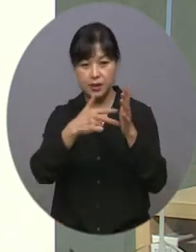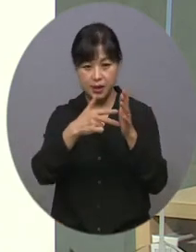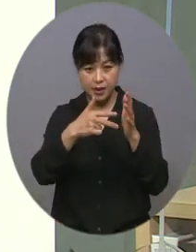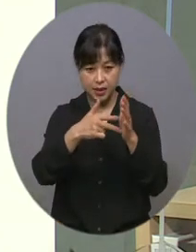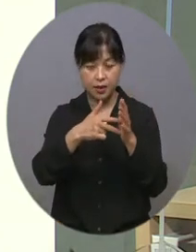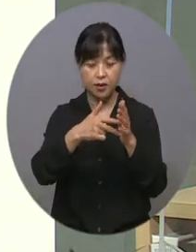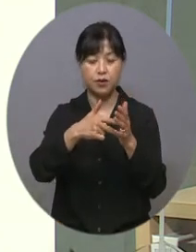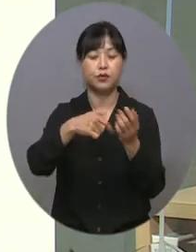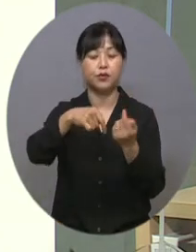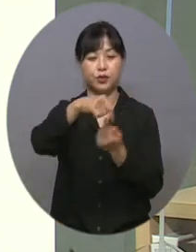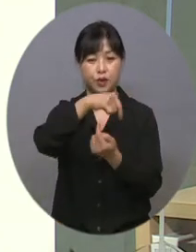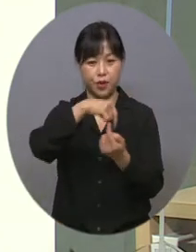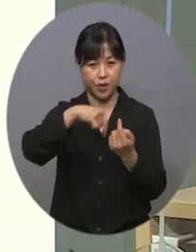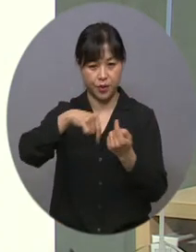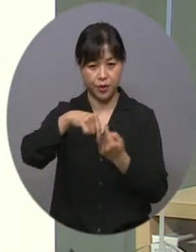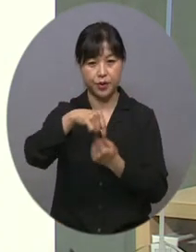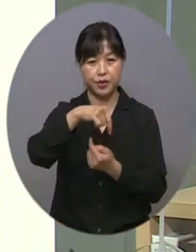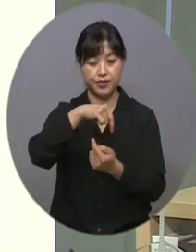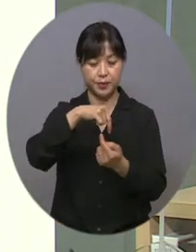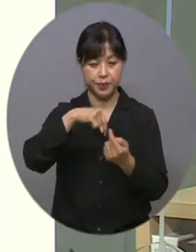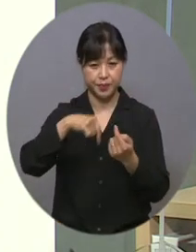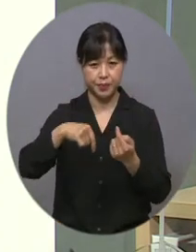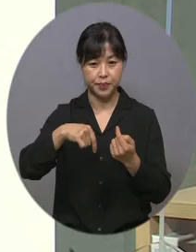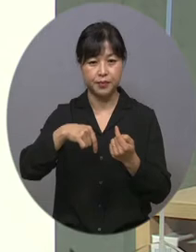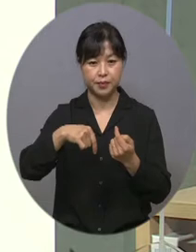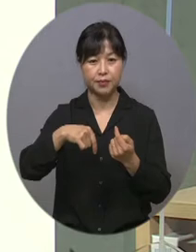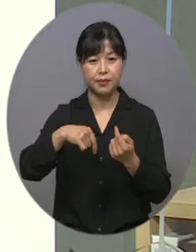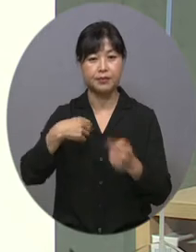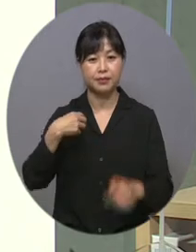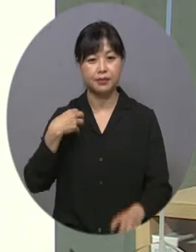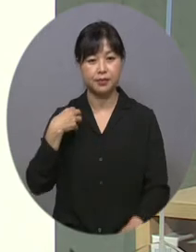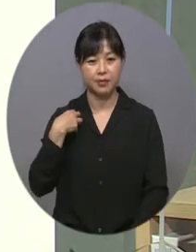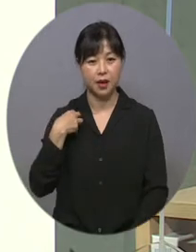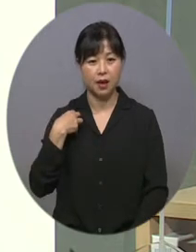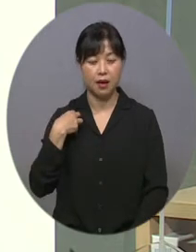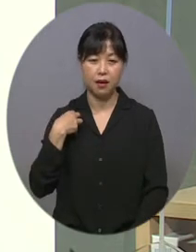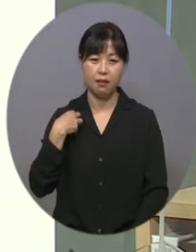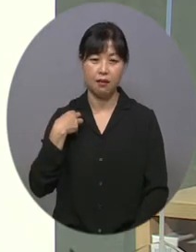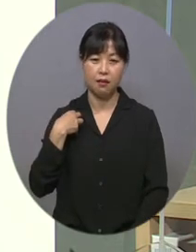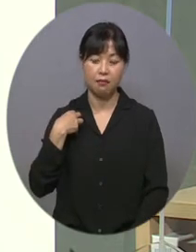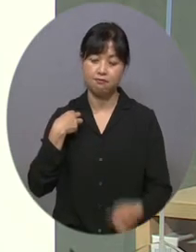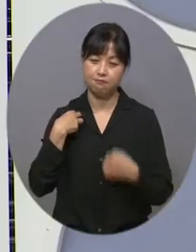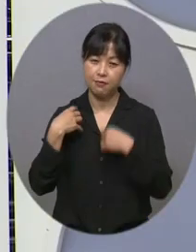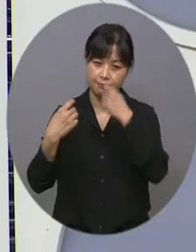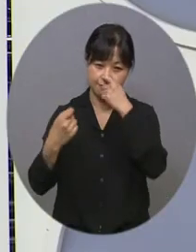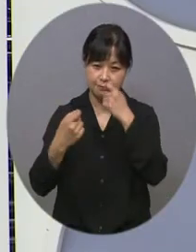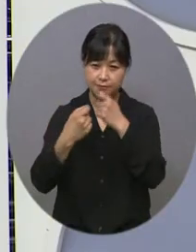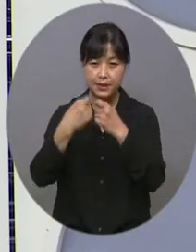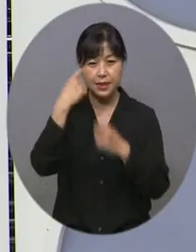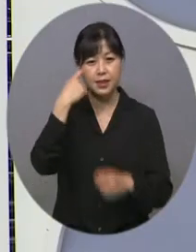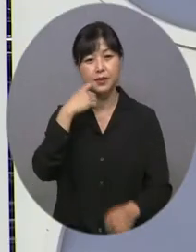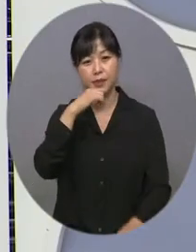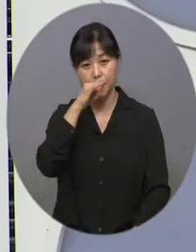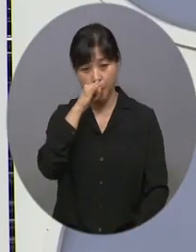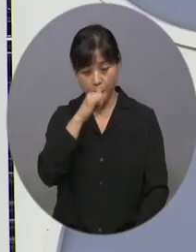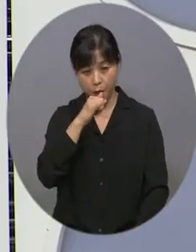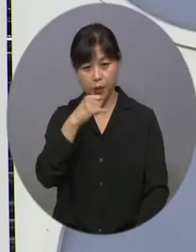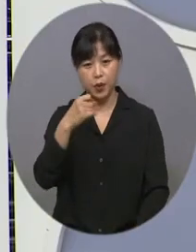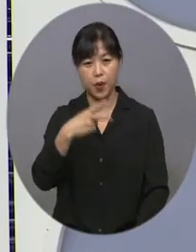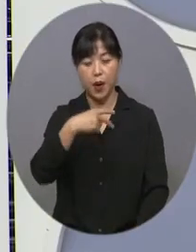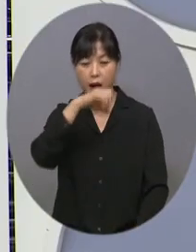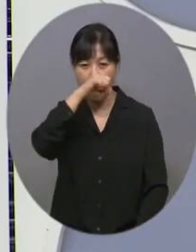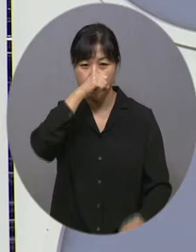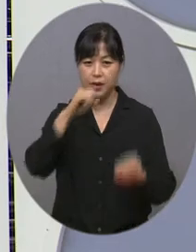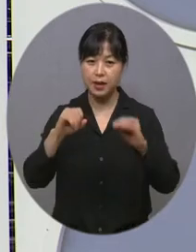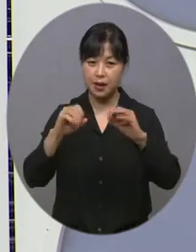재단을 운영하고 계시다고 하니까 굉장히 친근감이 가면서도 네. 저도 덕택에